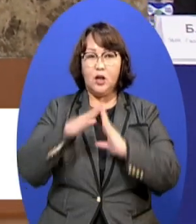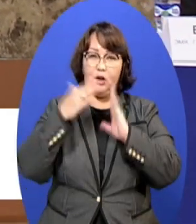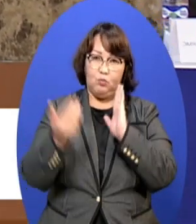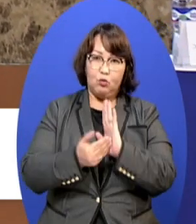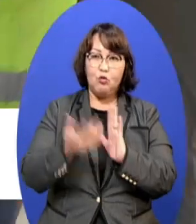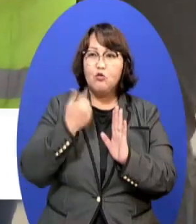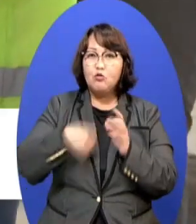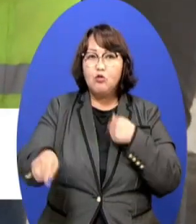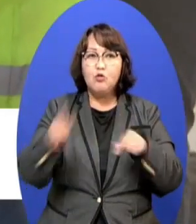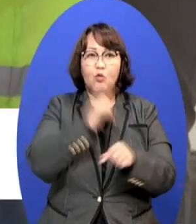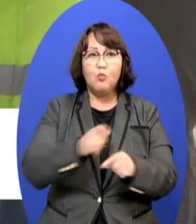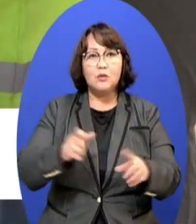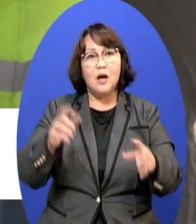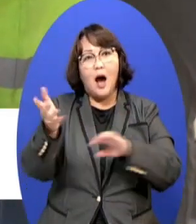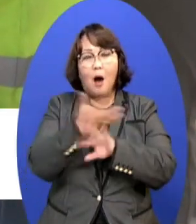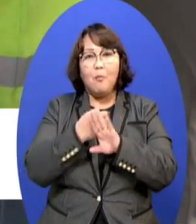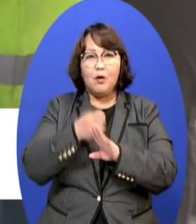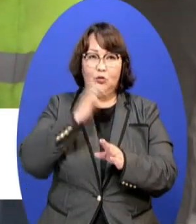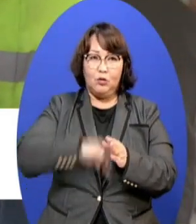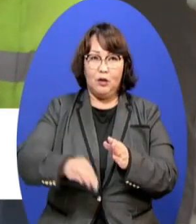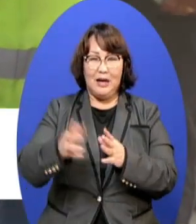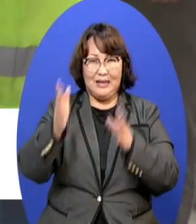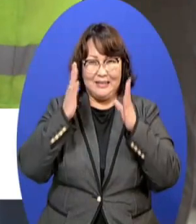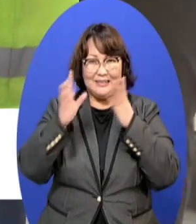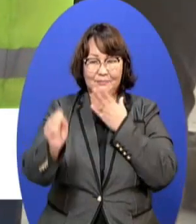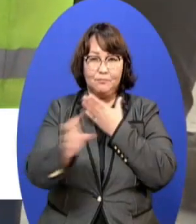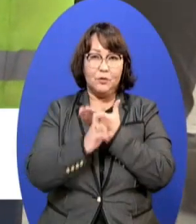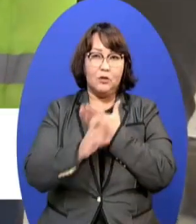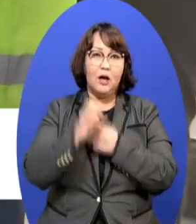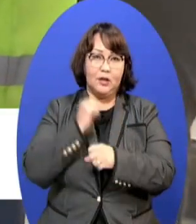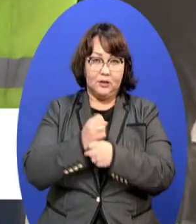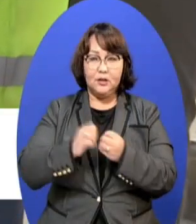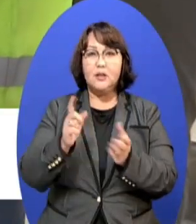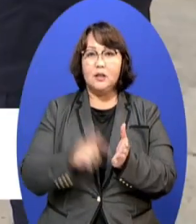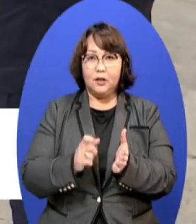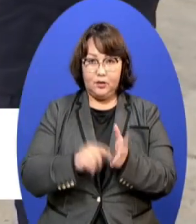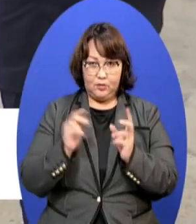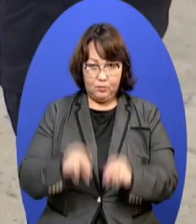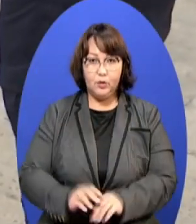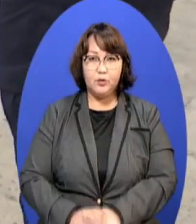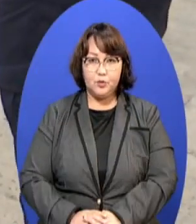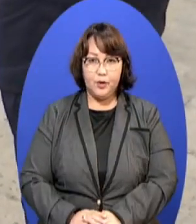гэр бүл ойр дотныхоо хамгаалахын тулд асар болгоомж сэрэмжтэй ажиллах шаардлага бий болж байна.